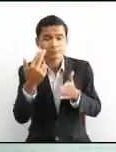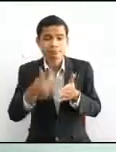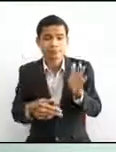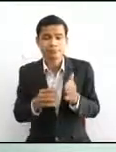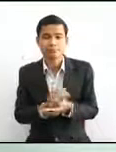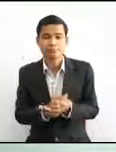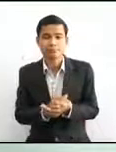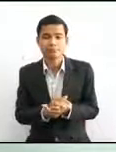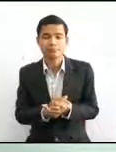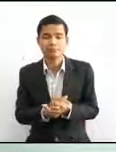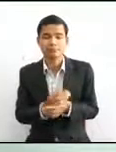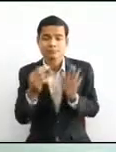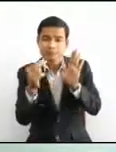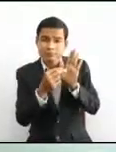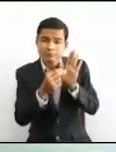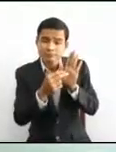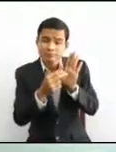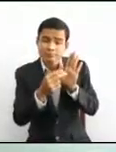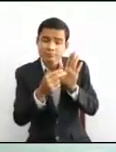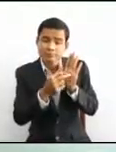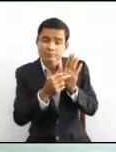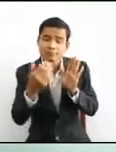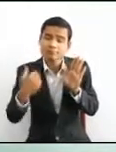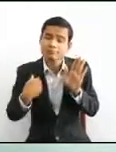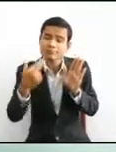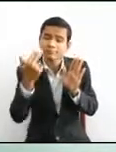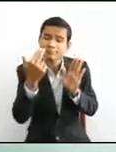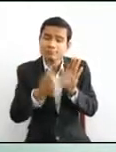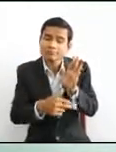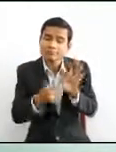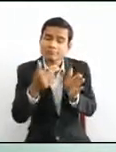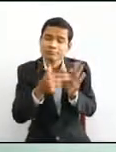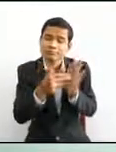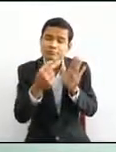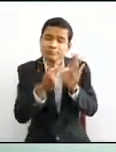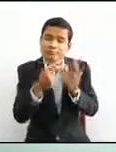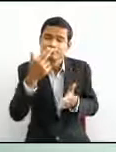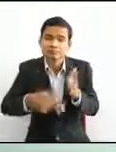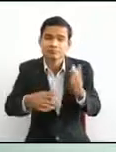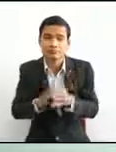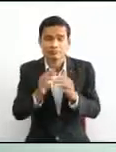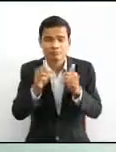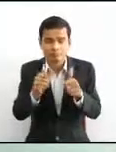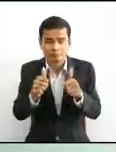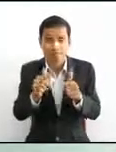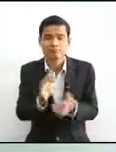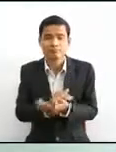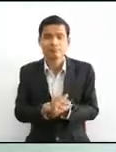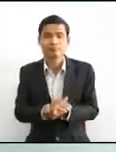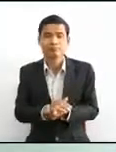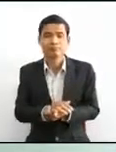chà con khơi miên miên ấy nó tên tên tên chà cứ